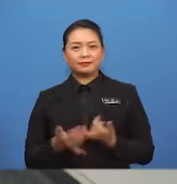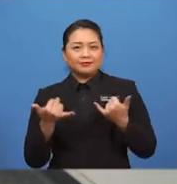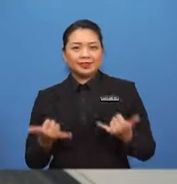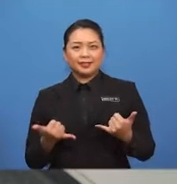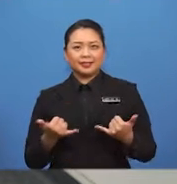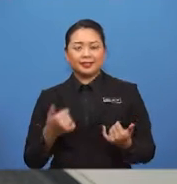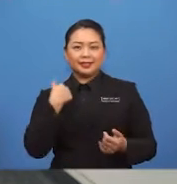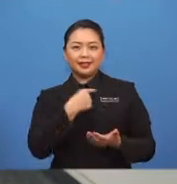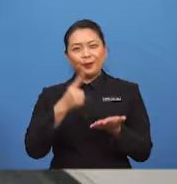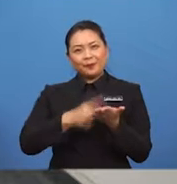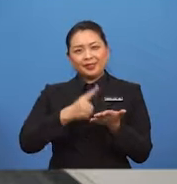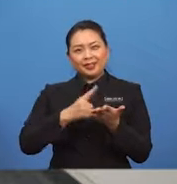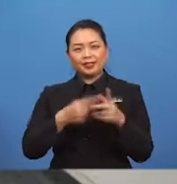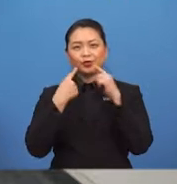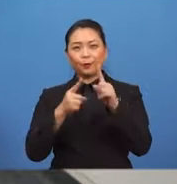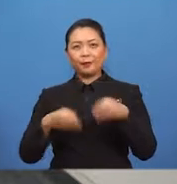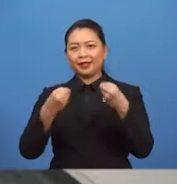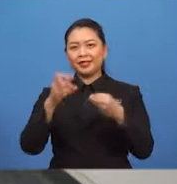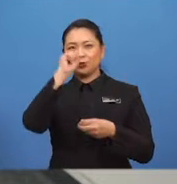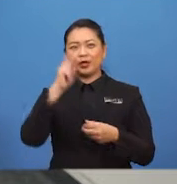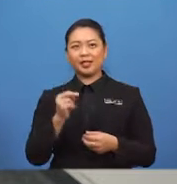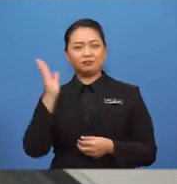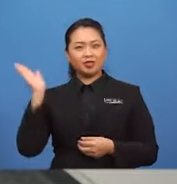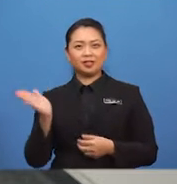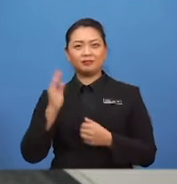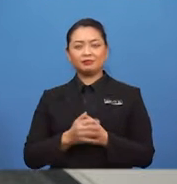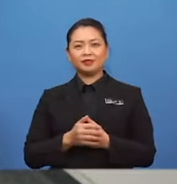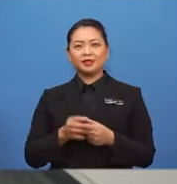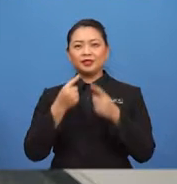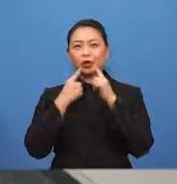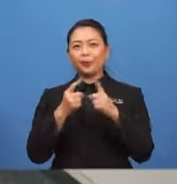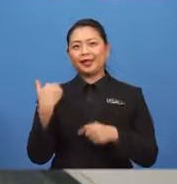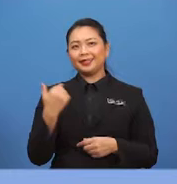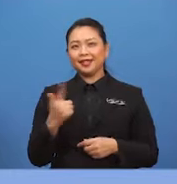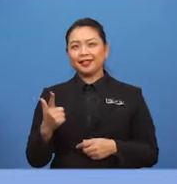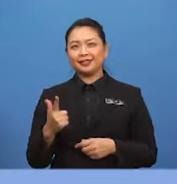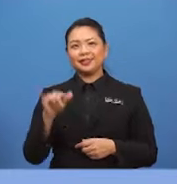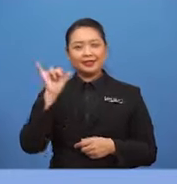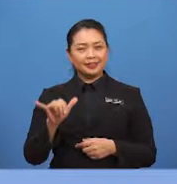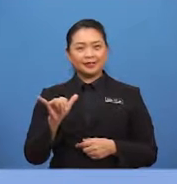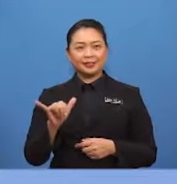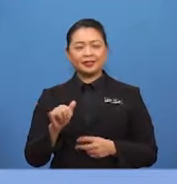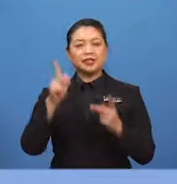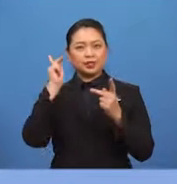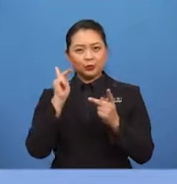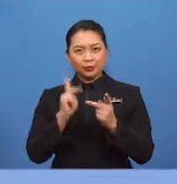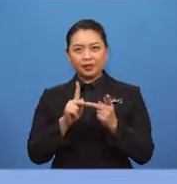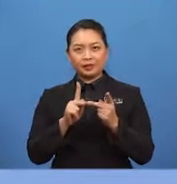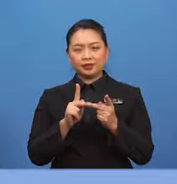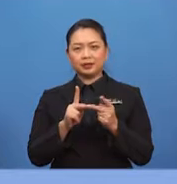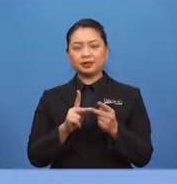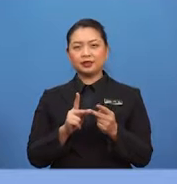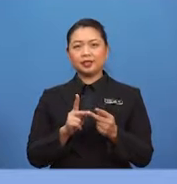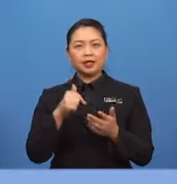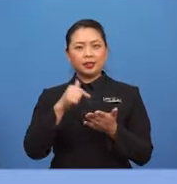Sekarang, kita bincangkan jawapan bagi soalan ini. Jawapannya adalah ya, sesuai.